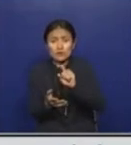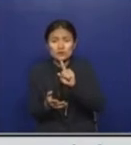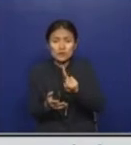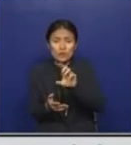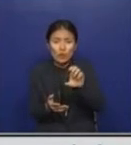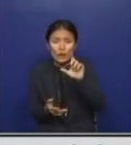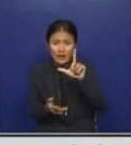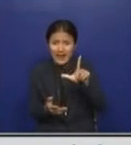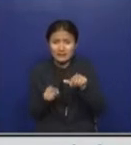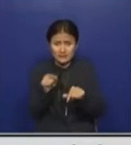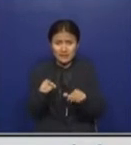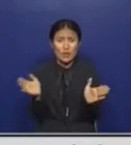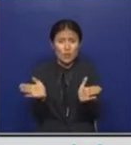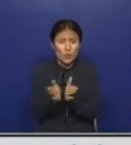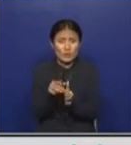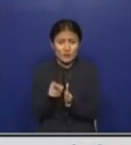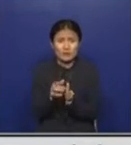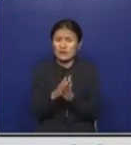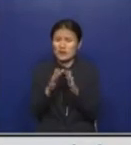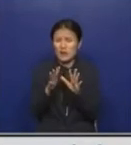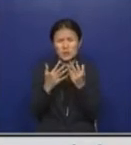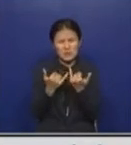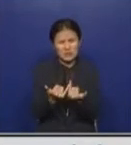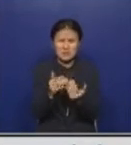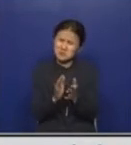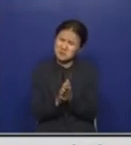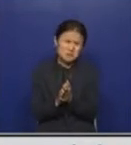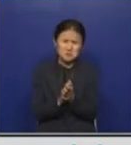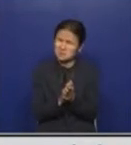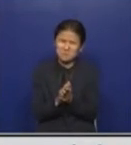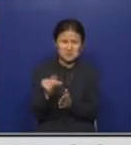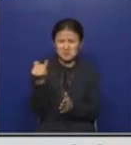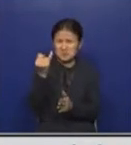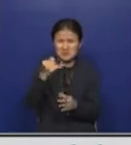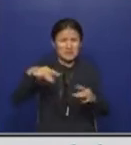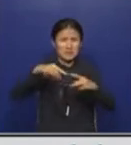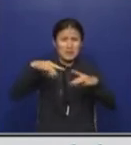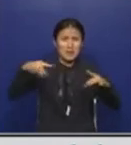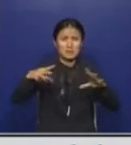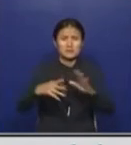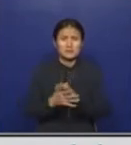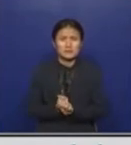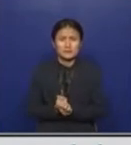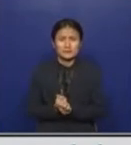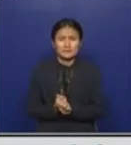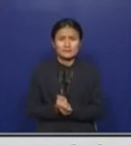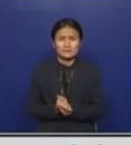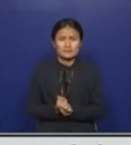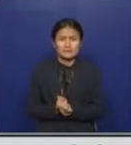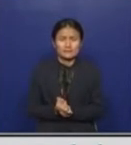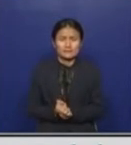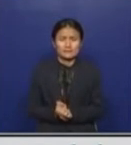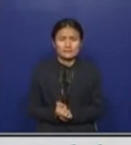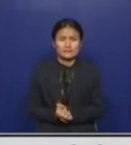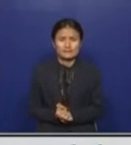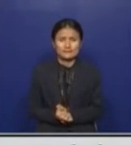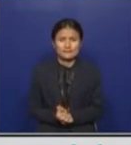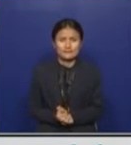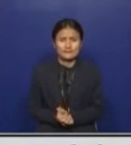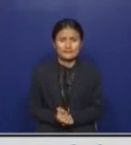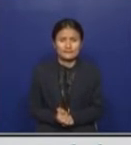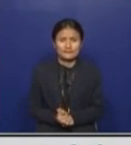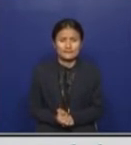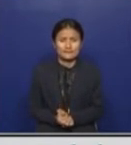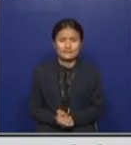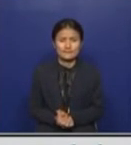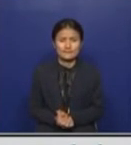การแก้ปัญหาไม่ตอบโจทย์ของความเดือดร้อนของพี่น้องประชาชนขอสไลด์ต่อไปนะคะ